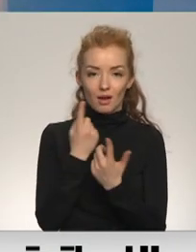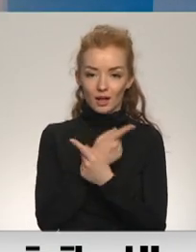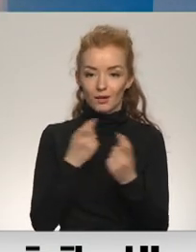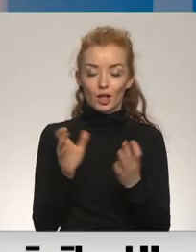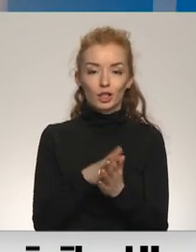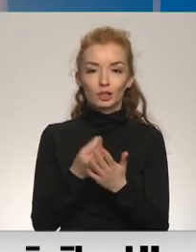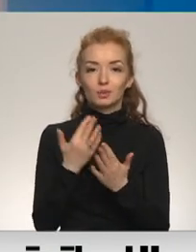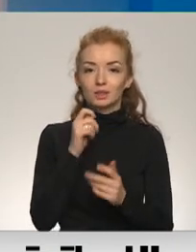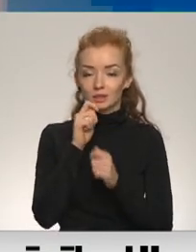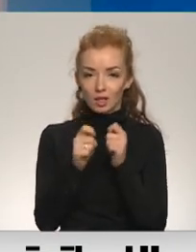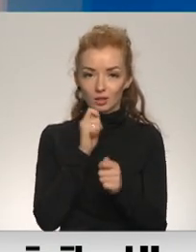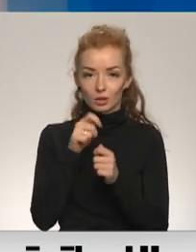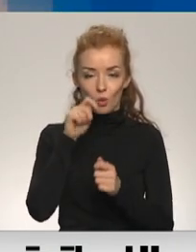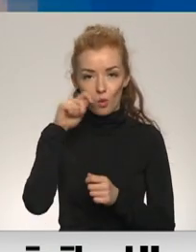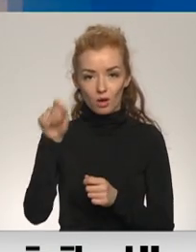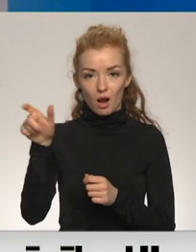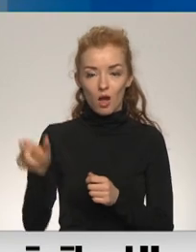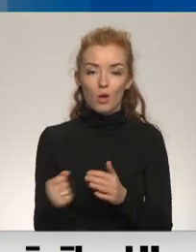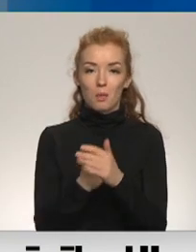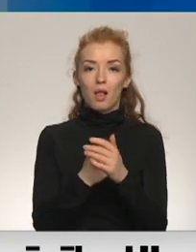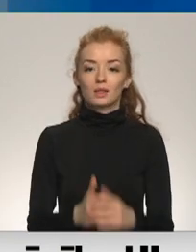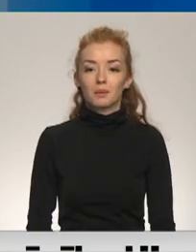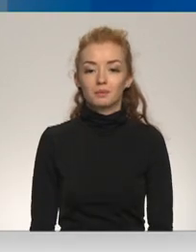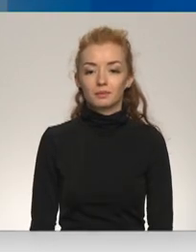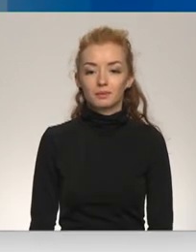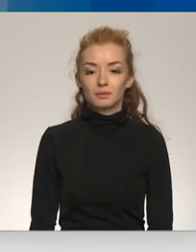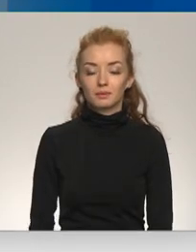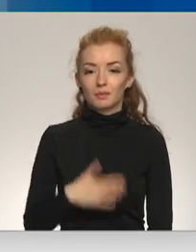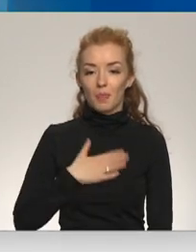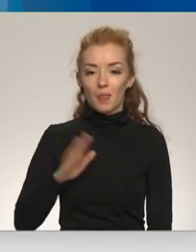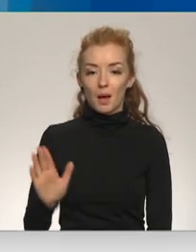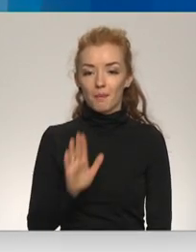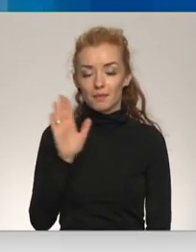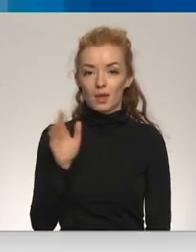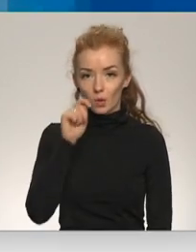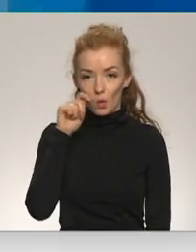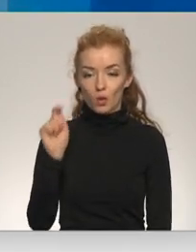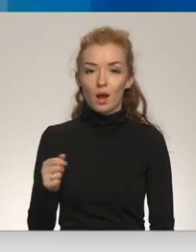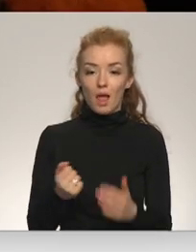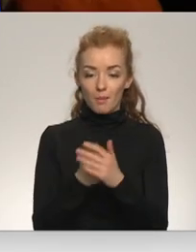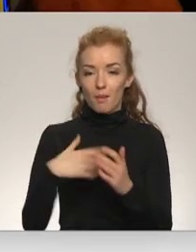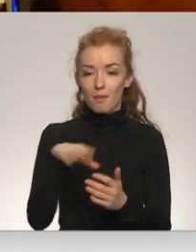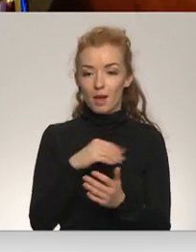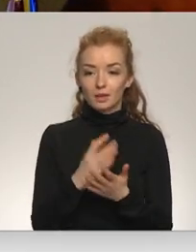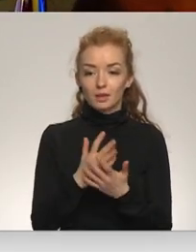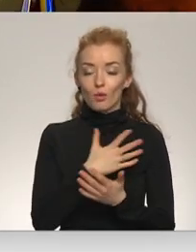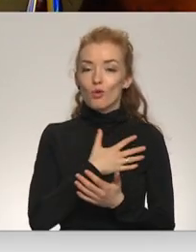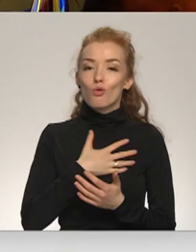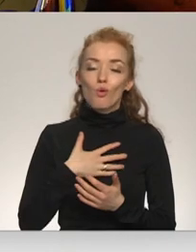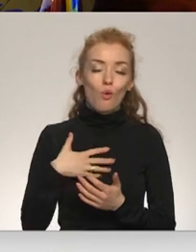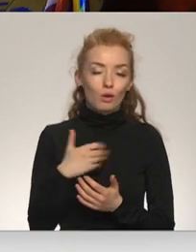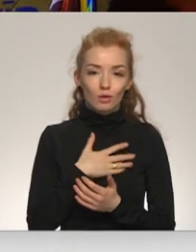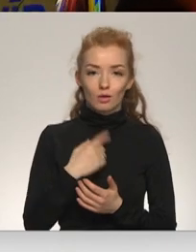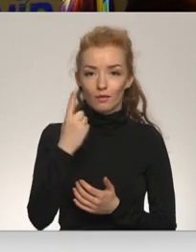šim iedzīvotāji ir saziedojuši ukraiņu atbalstam? Jā, labdien visiem! No ukraiņu atbalstam mēs esam bijuši ļoti tās, un līdz šim